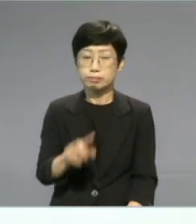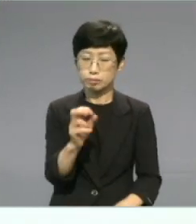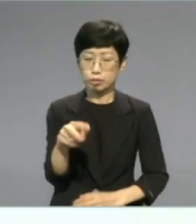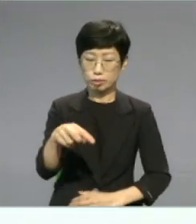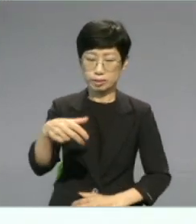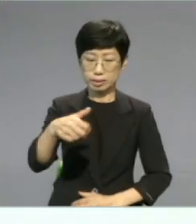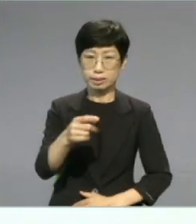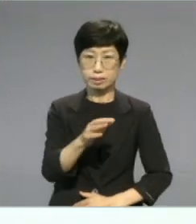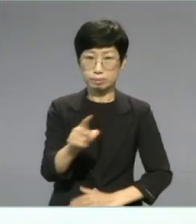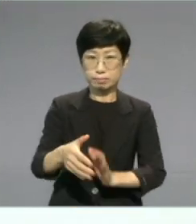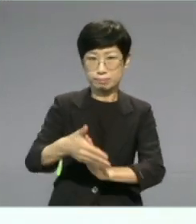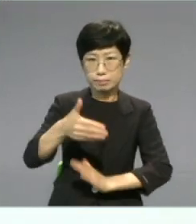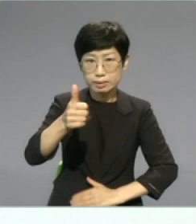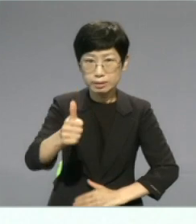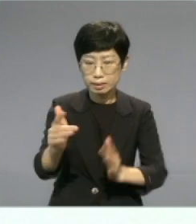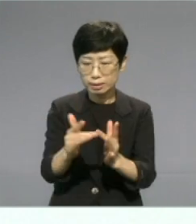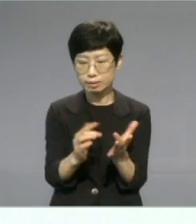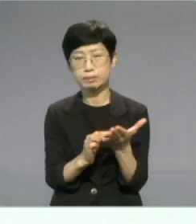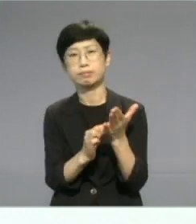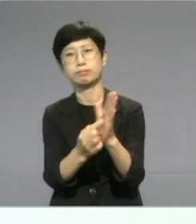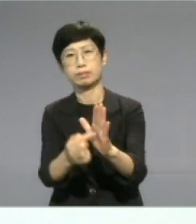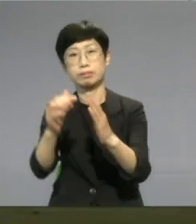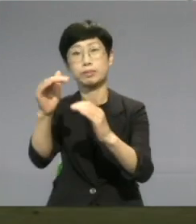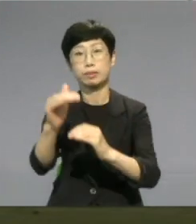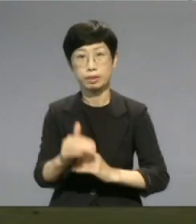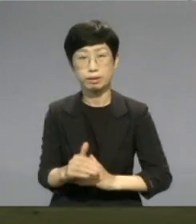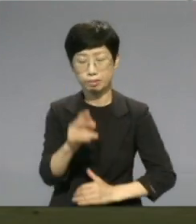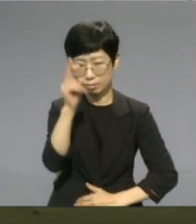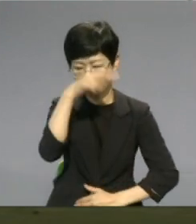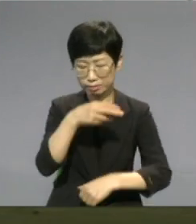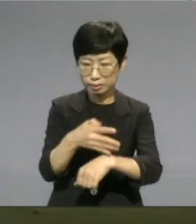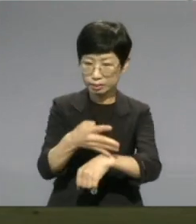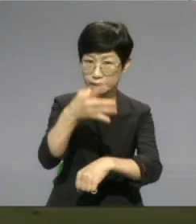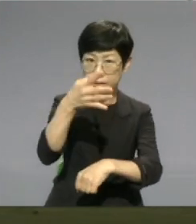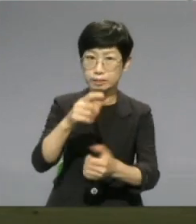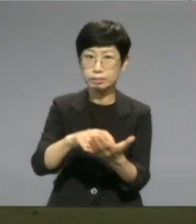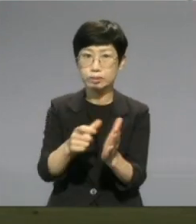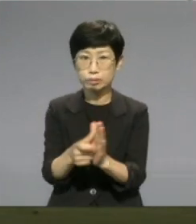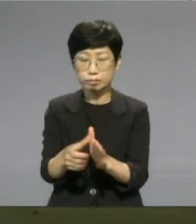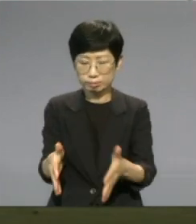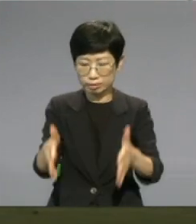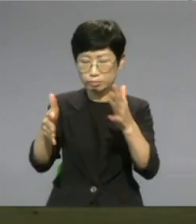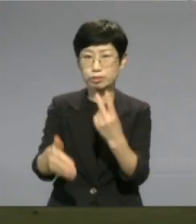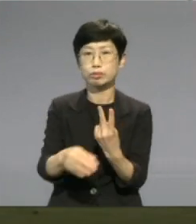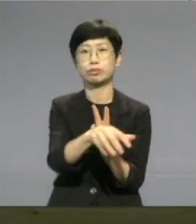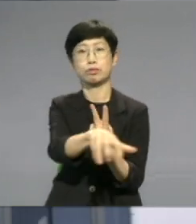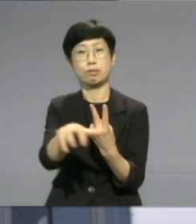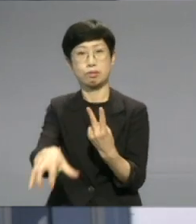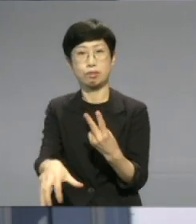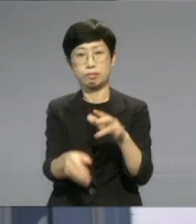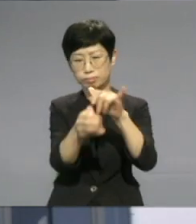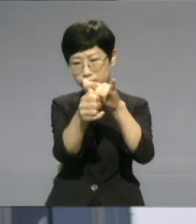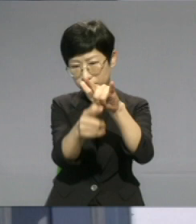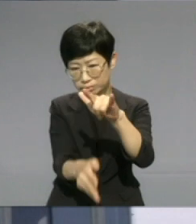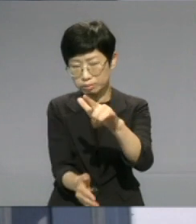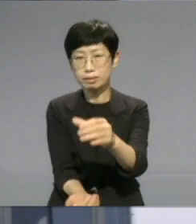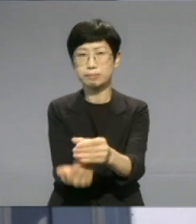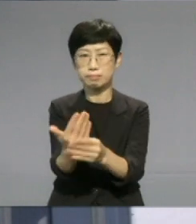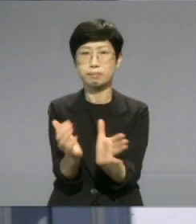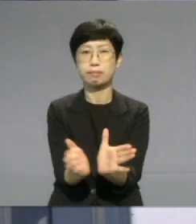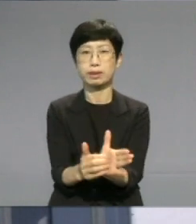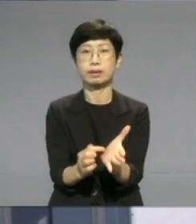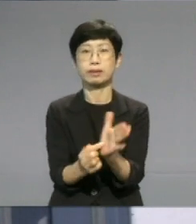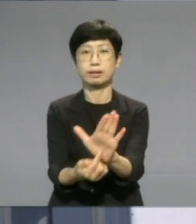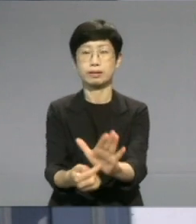모스크바 시장은 텔레그램에 올린 메시지에서 오전 4시쯤 비거주형 건물 두 채가 드론 공격을 받았다고